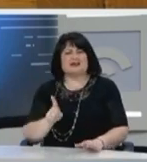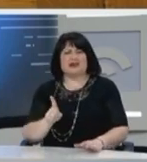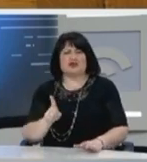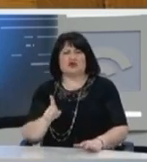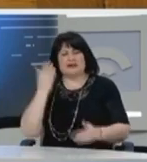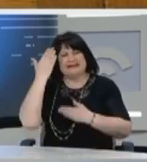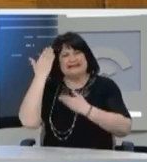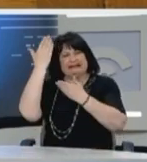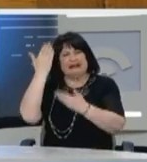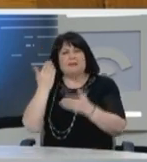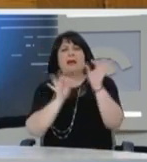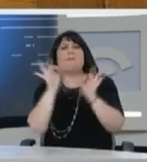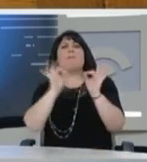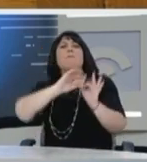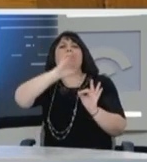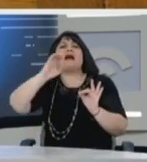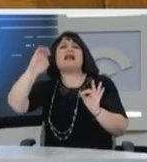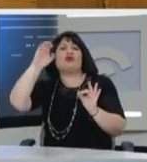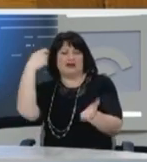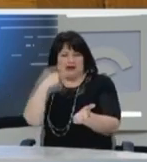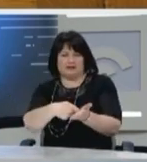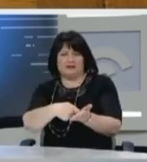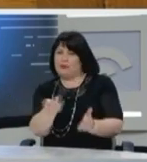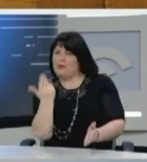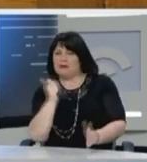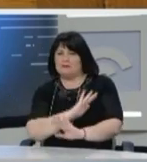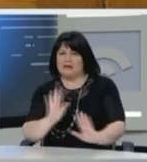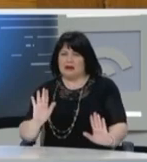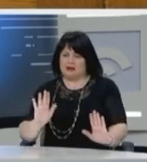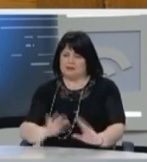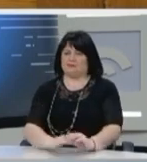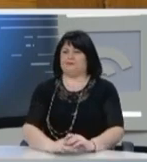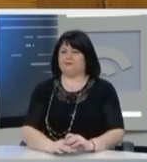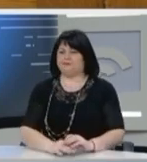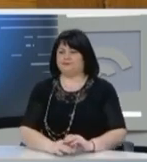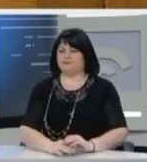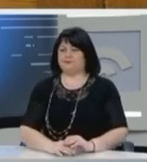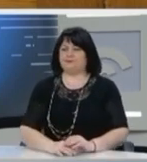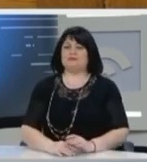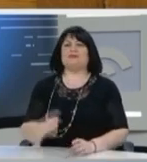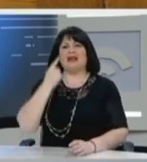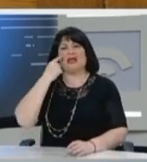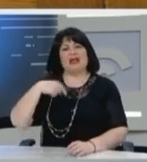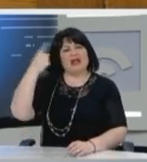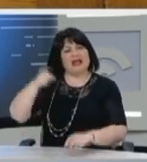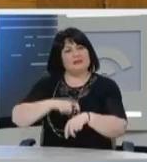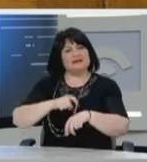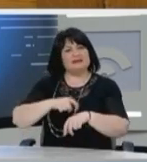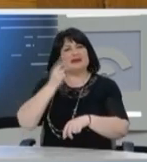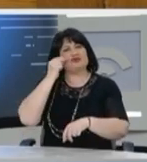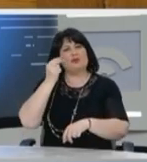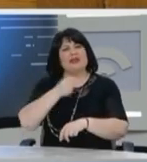Η τιμή της Μακεδονίας δεν εξαγοράζεται. Θα υπάρξουν και δίκες για το Σκοπιανό.